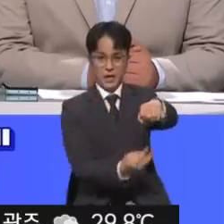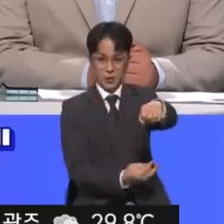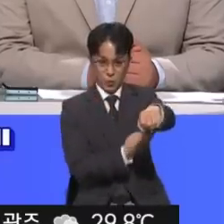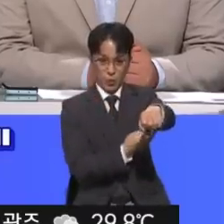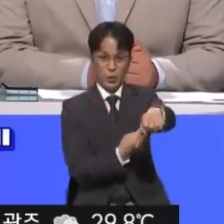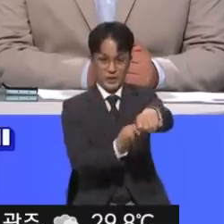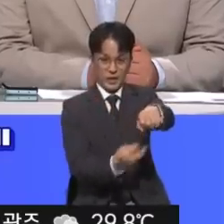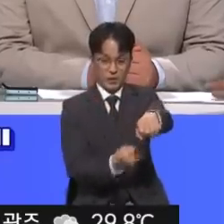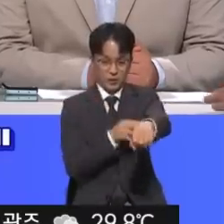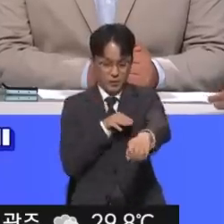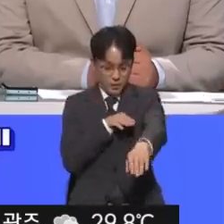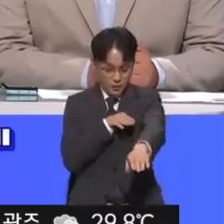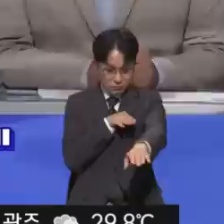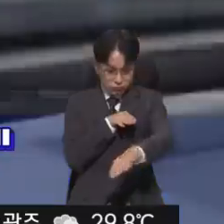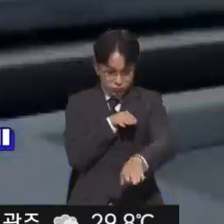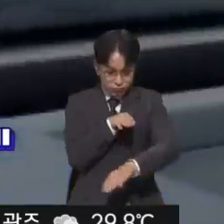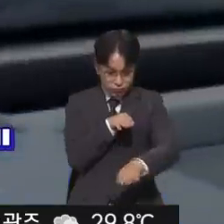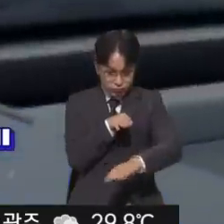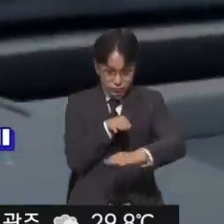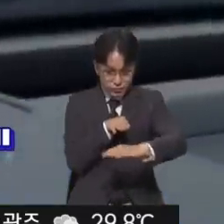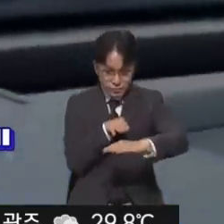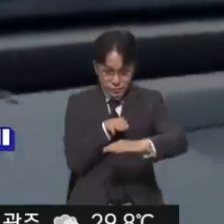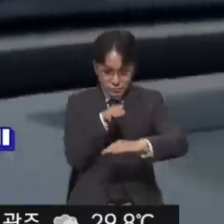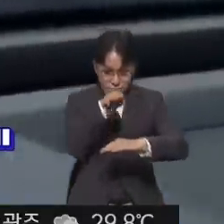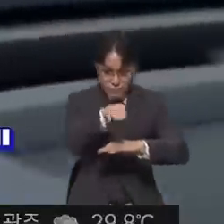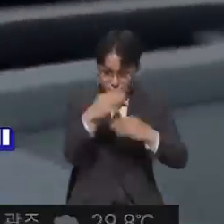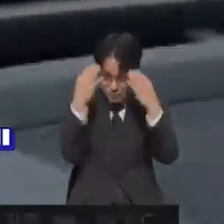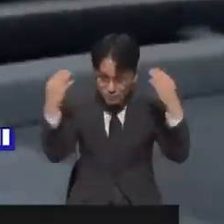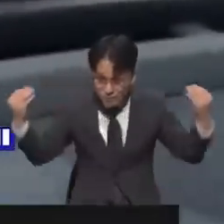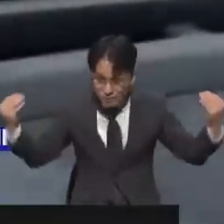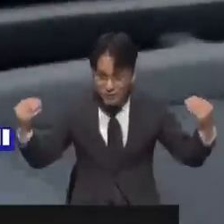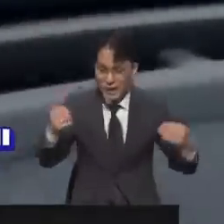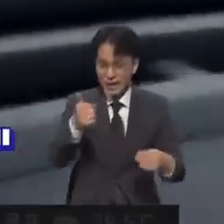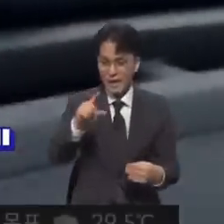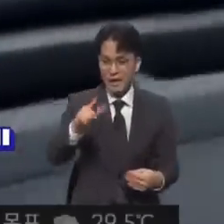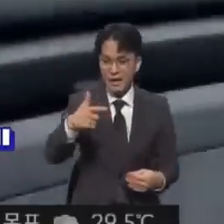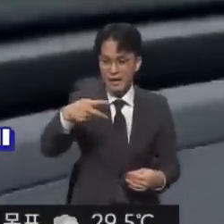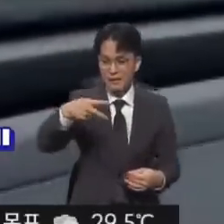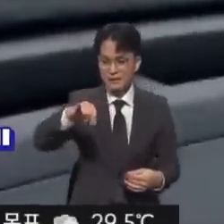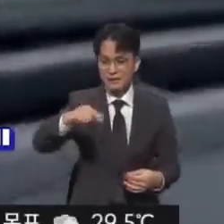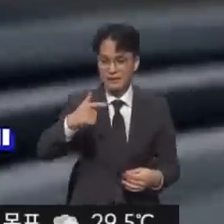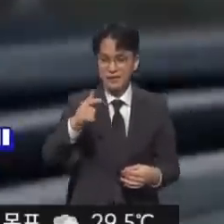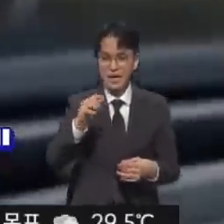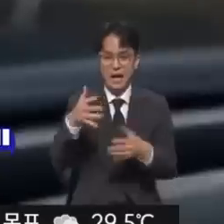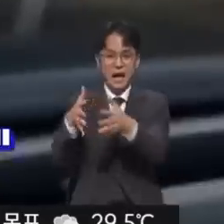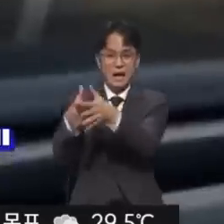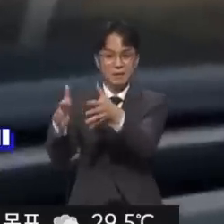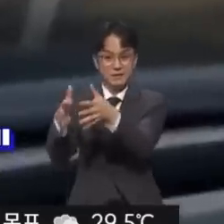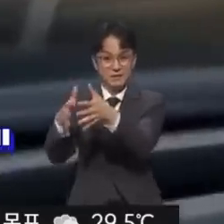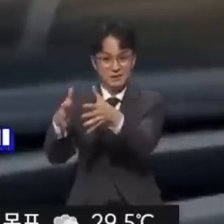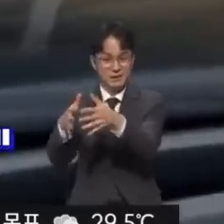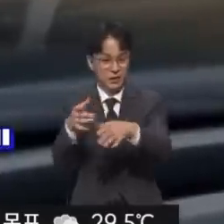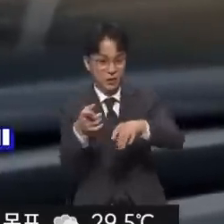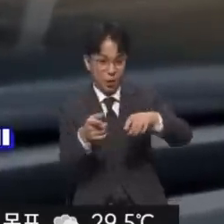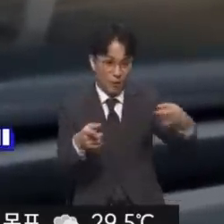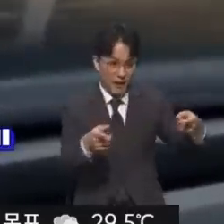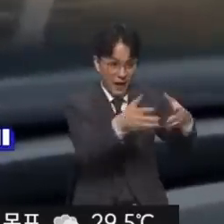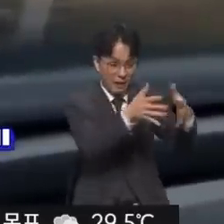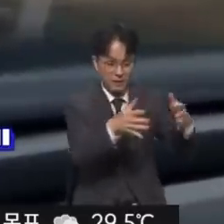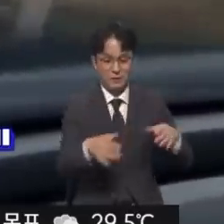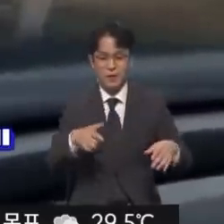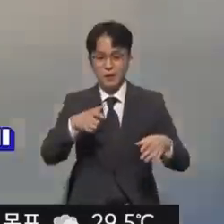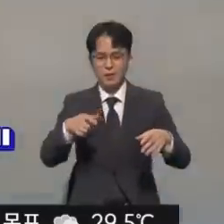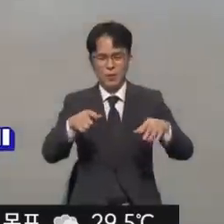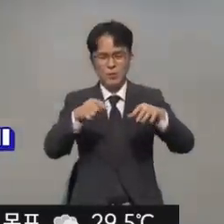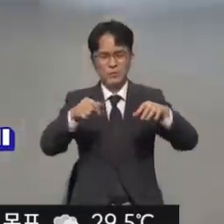양쪽에 한신아파트 랑 고갱 날이 있습니다 거기 그 지역에서 가장 저지 되거든요 그러니까 고깔을 오르면서 좌우를 봤을때 얼굴이 제법 차오른